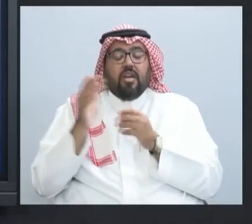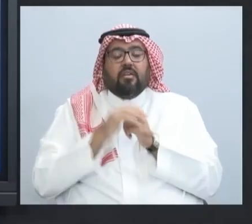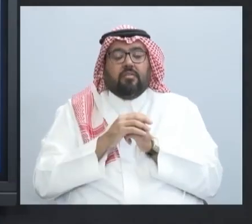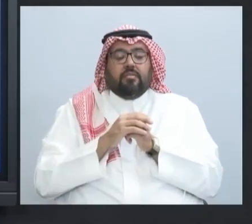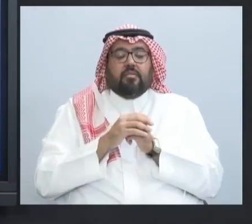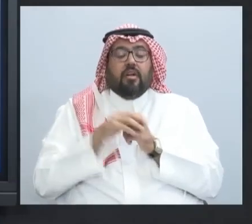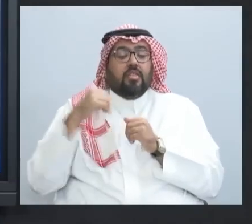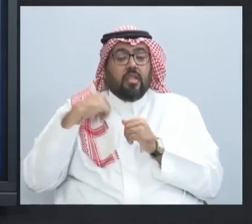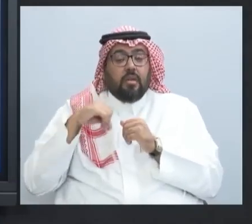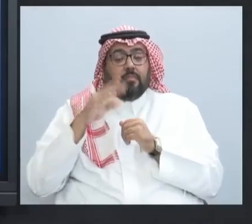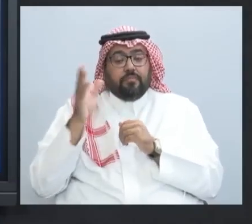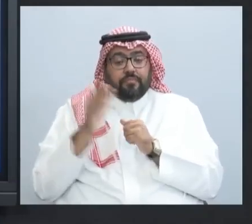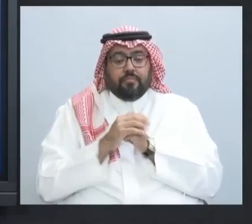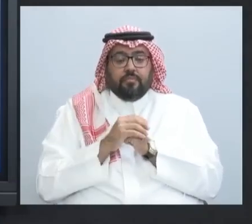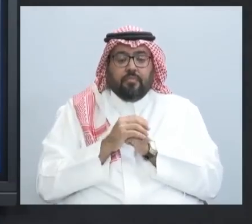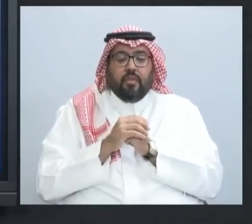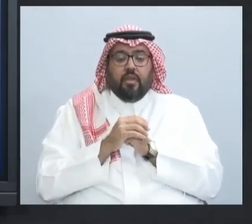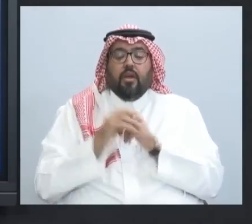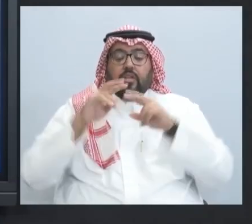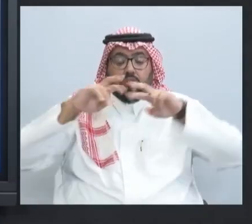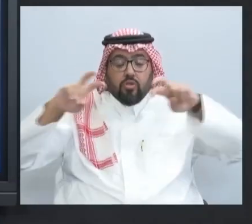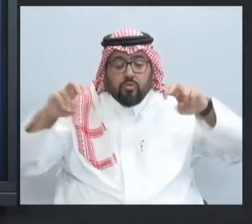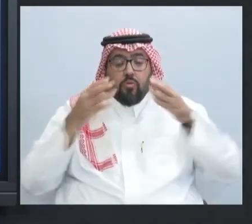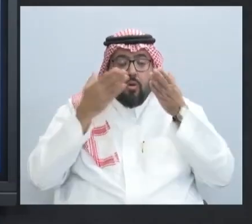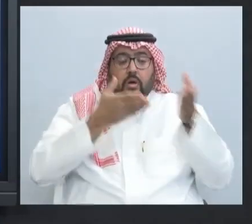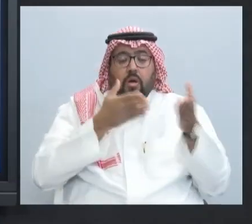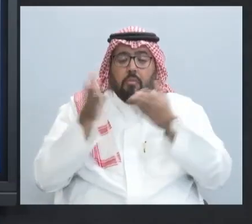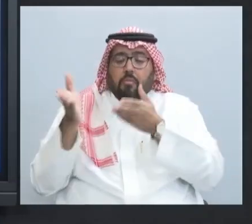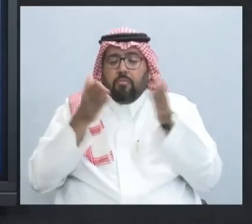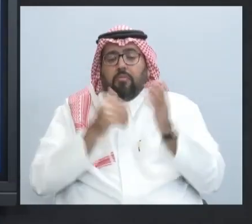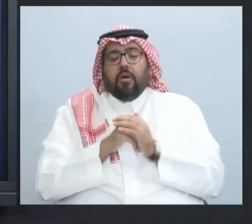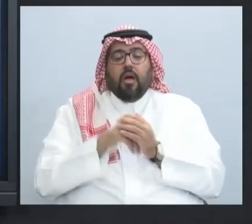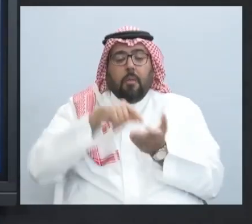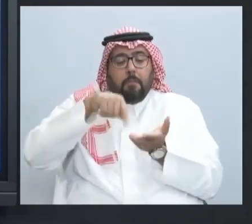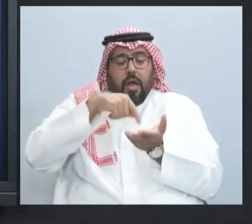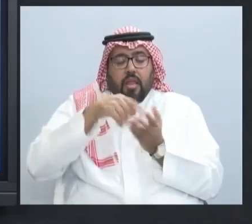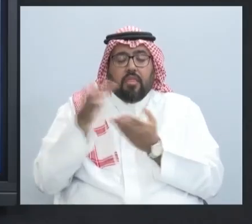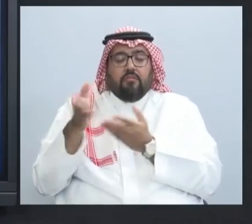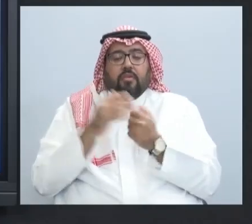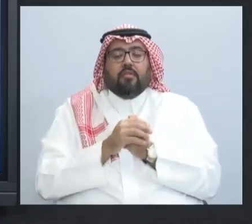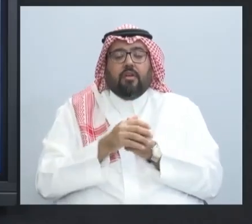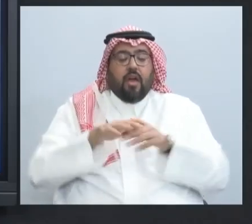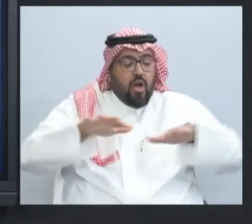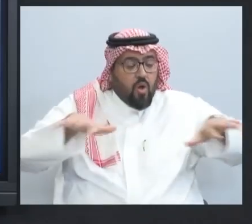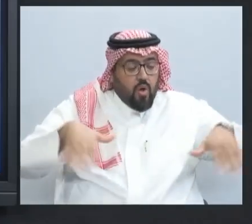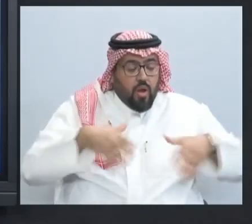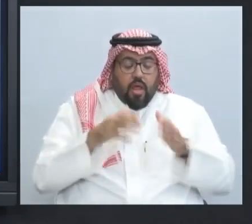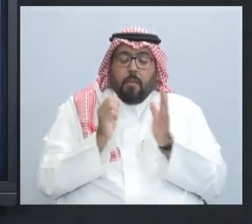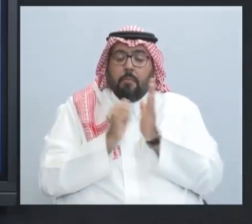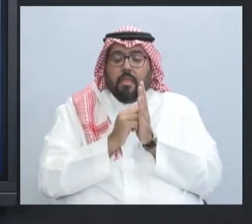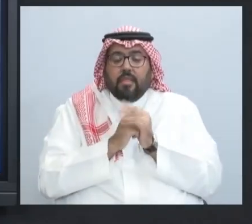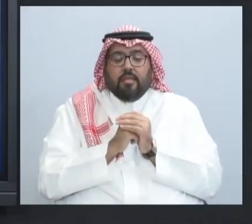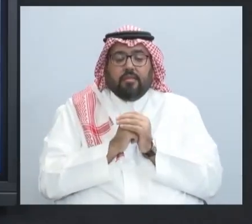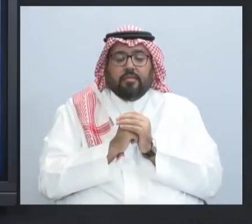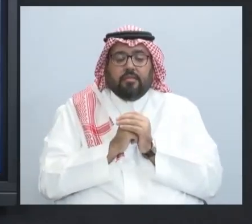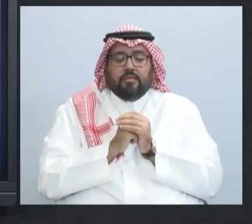وعزيزه الطالبه ان تستكشف الكثير من هذه المخاليط حولك في المنزل او حتى في